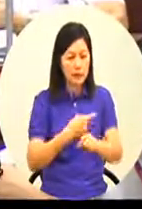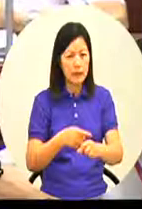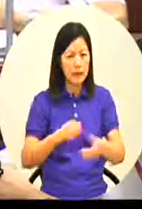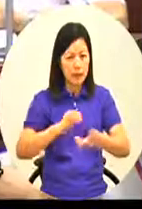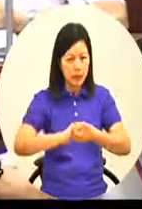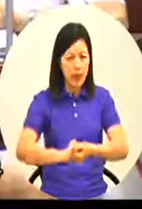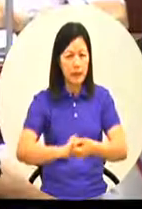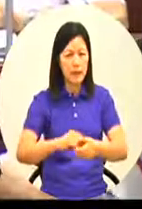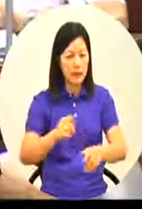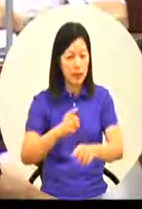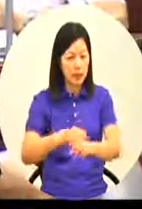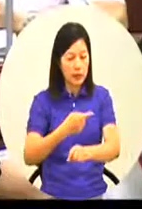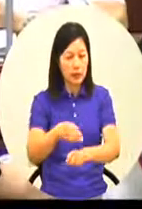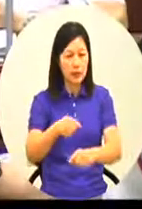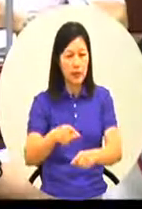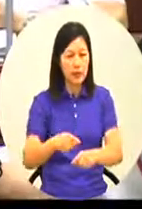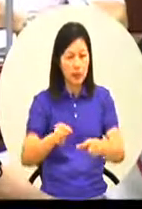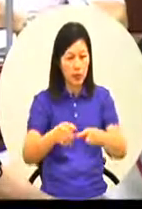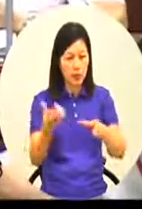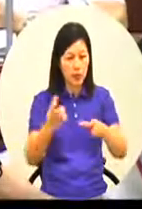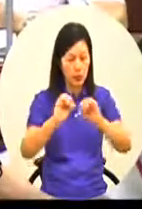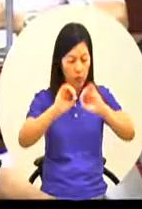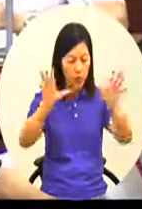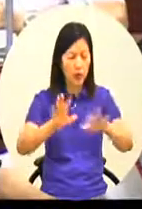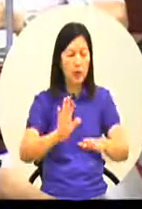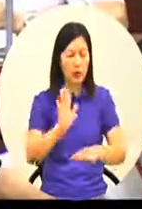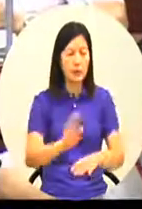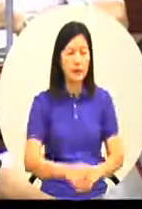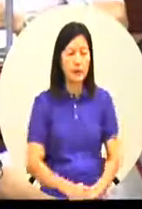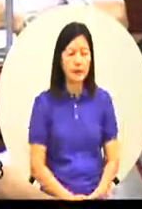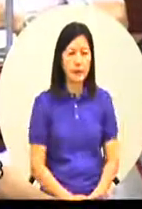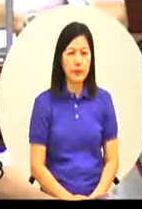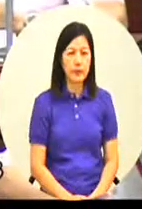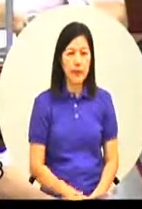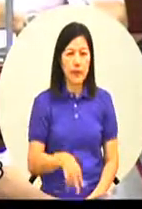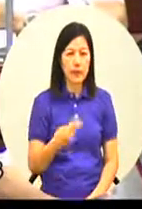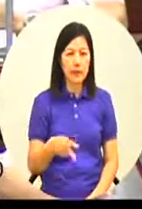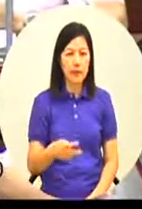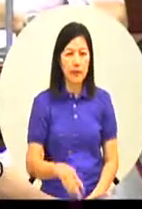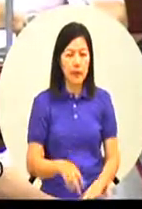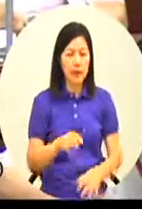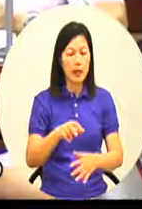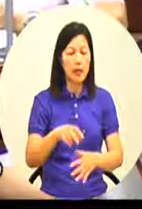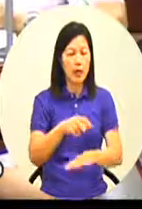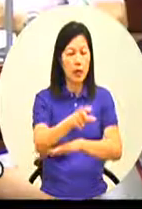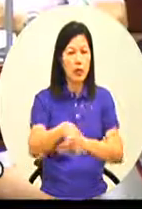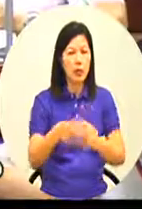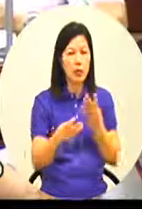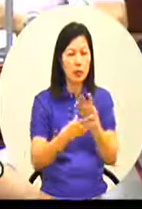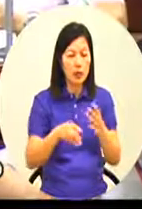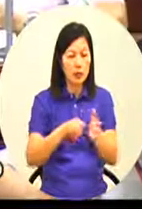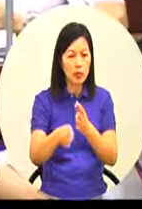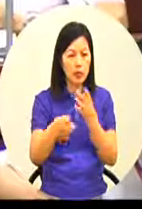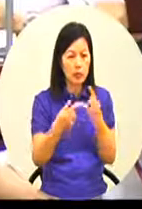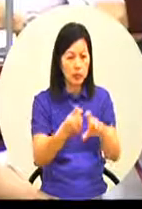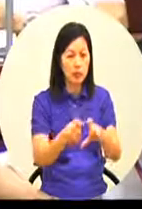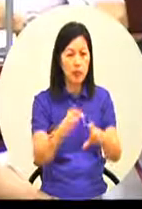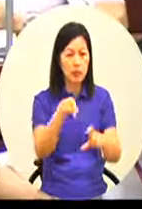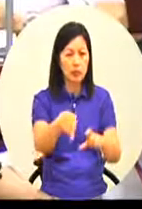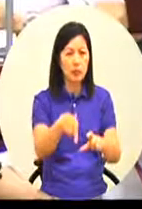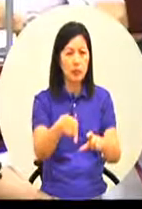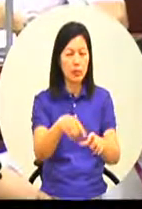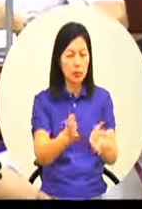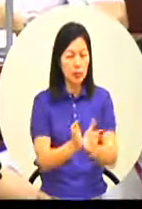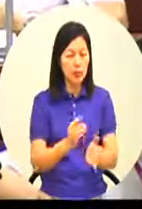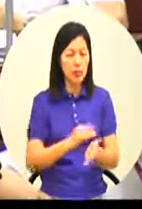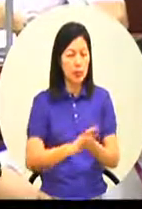它说那个所谓的农业专区啊哈，这个部分后来我们